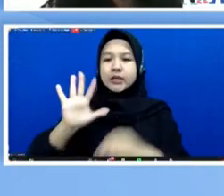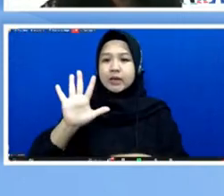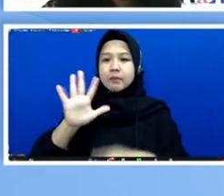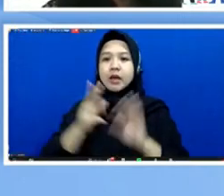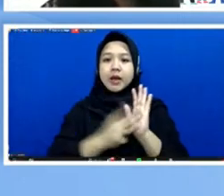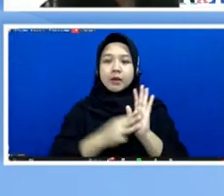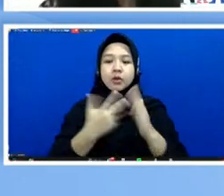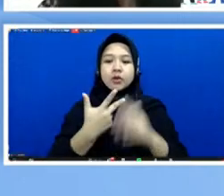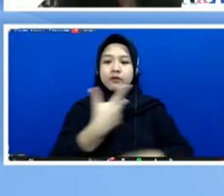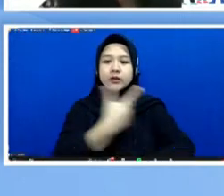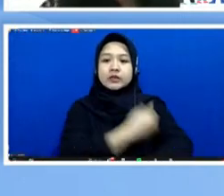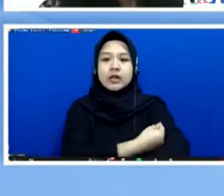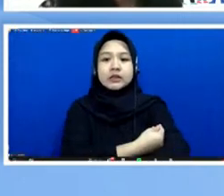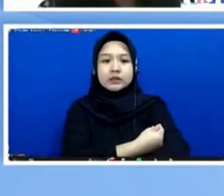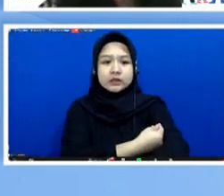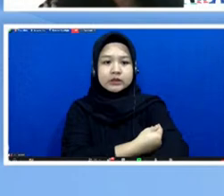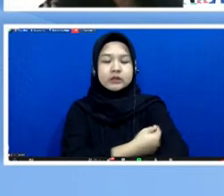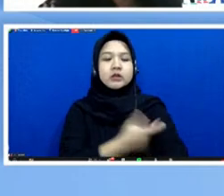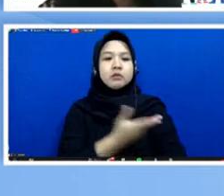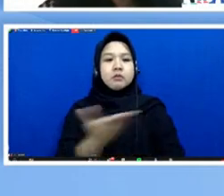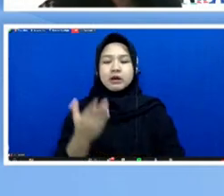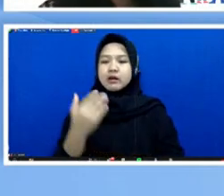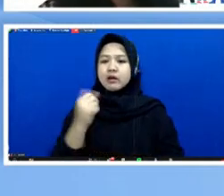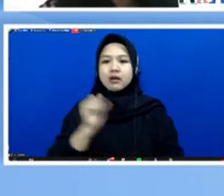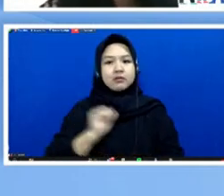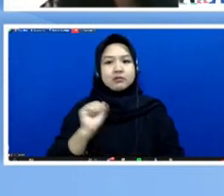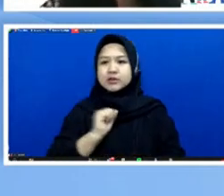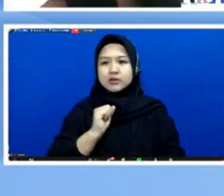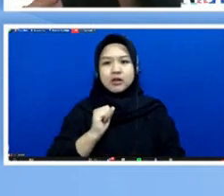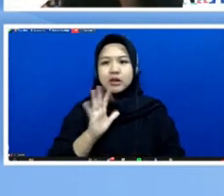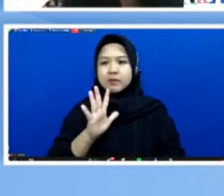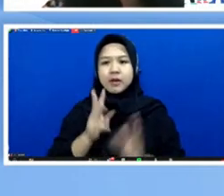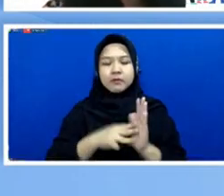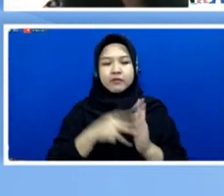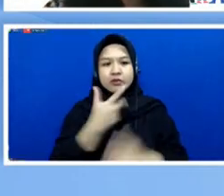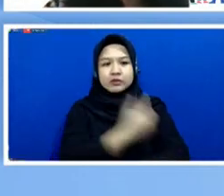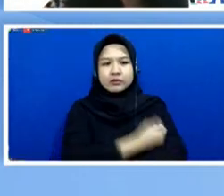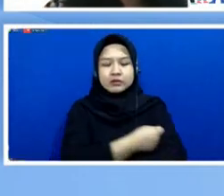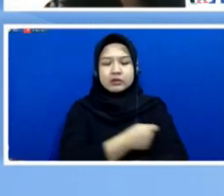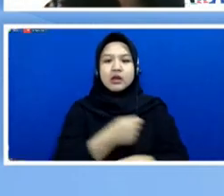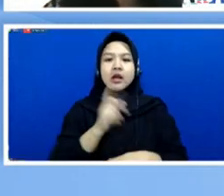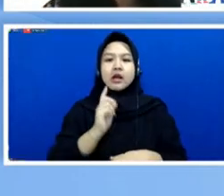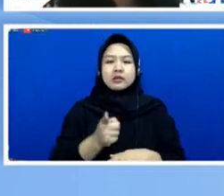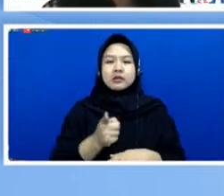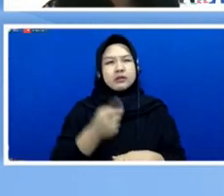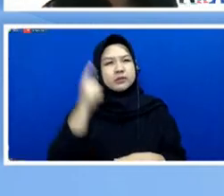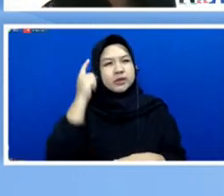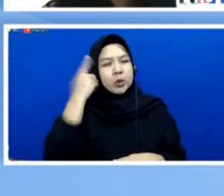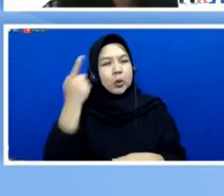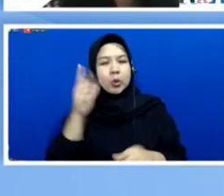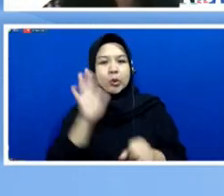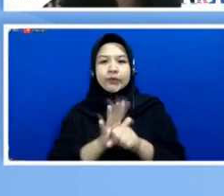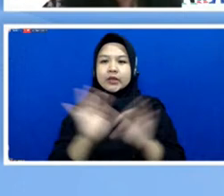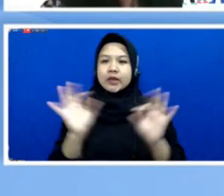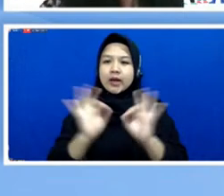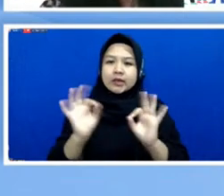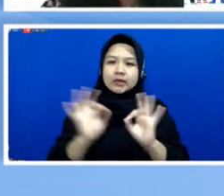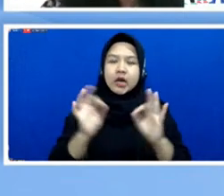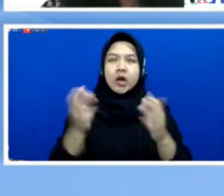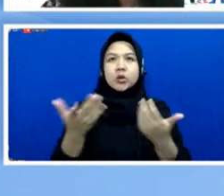juga vaksinasi, maka mereka tidak melakukan hal tersebut dan menciptakan persepsi-persepsi bahwa COVID itu tidak ada, COVID